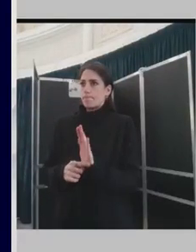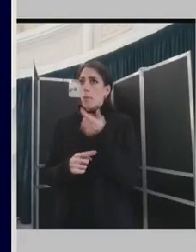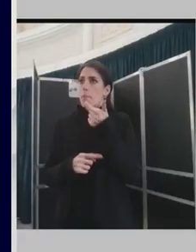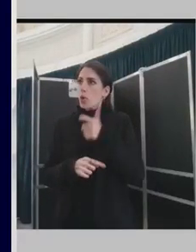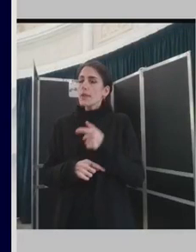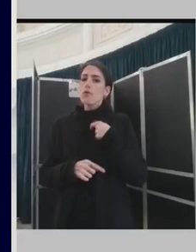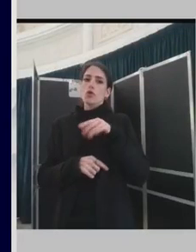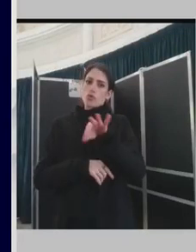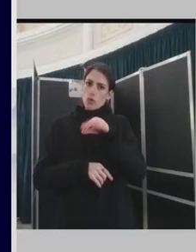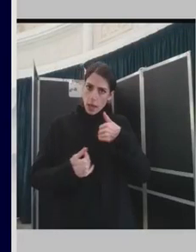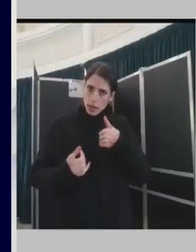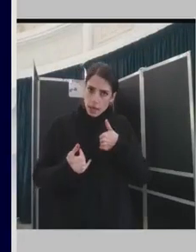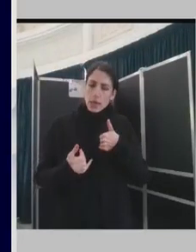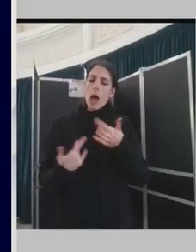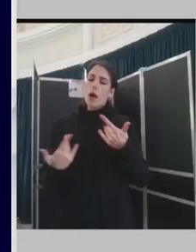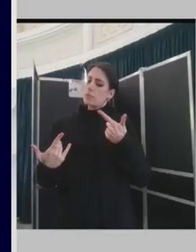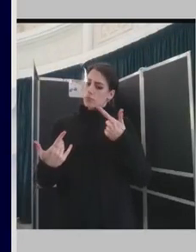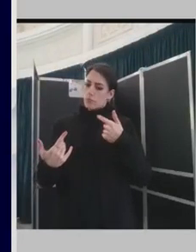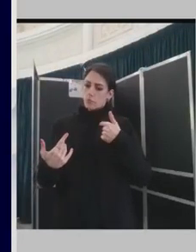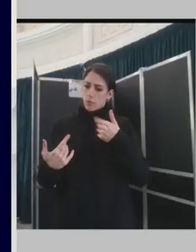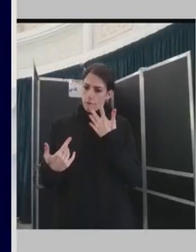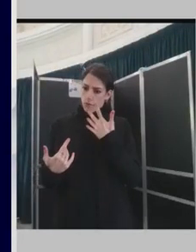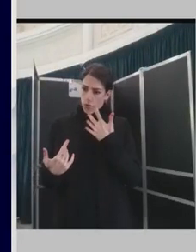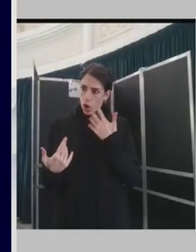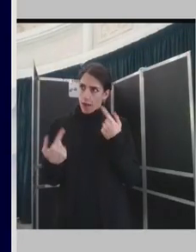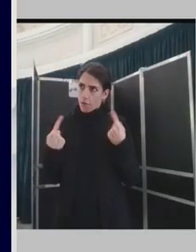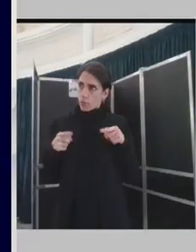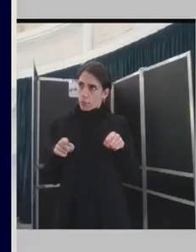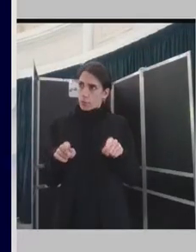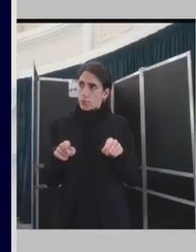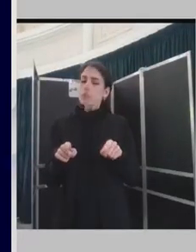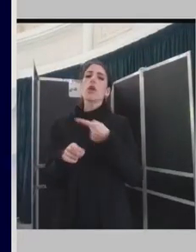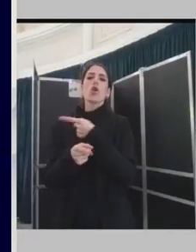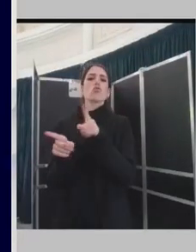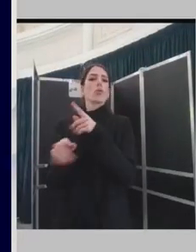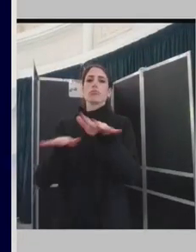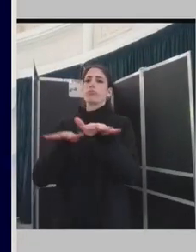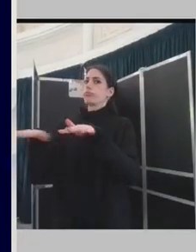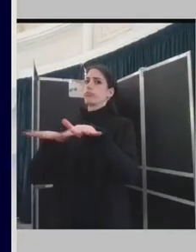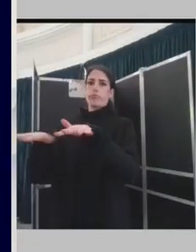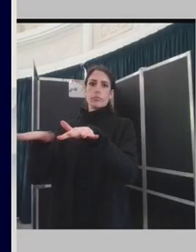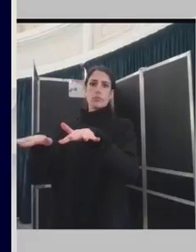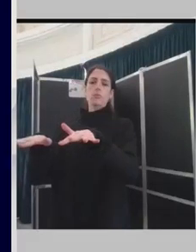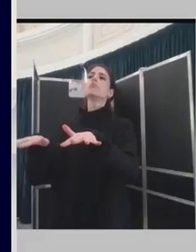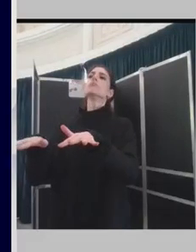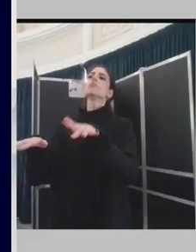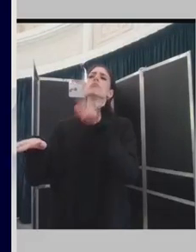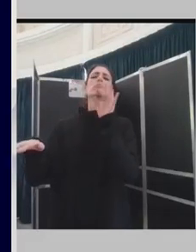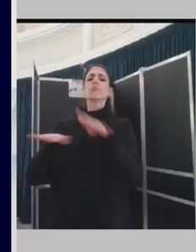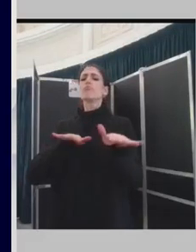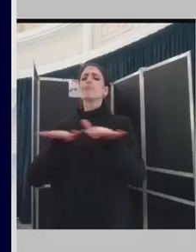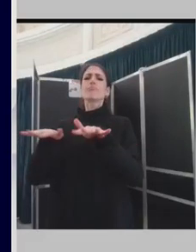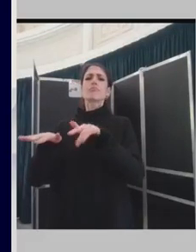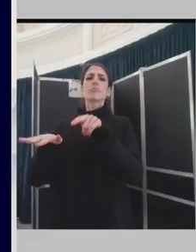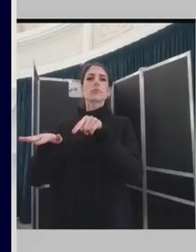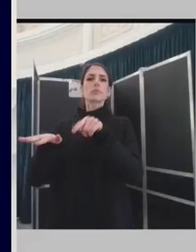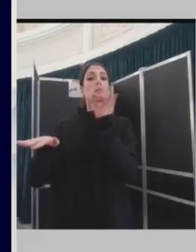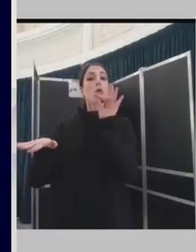molto attivi e fattivi per ripristinare l'utilizzo pieno dei defibrillatori, che hanno questioni